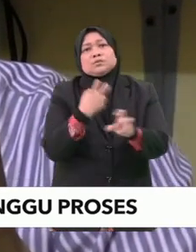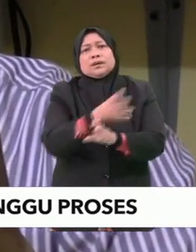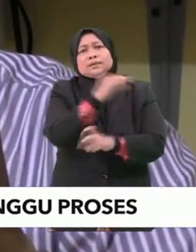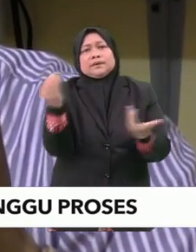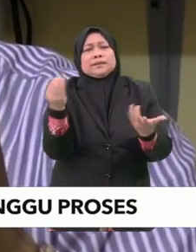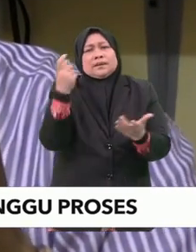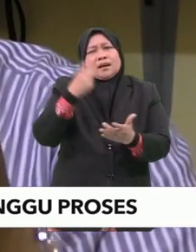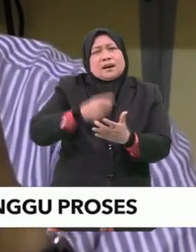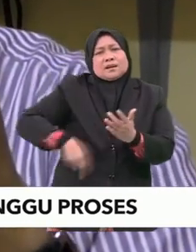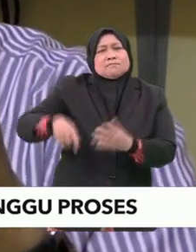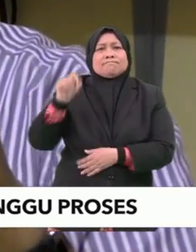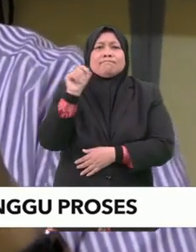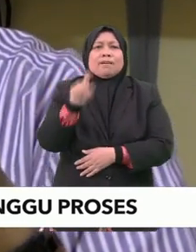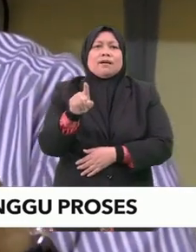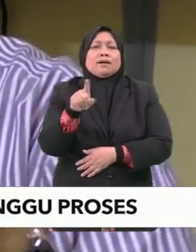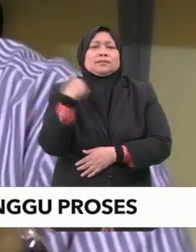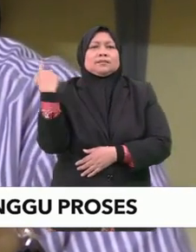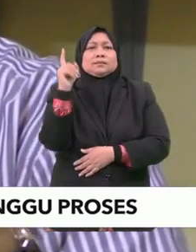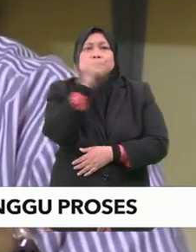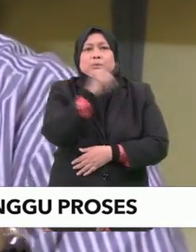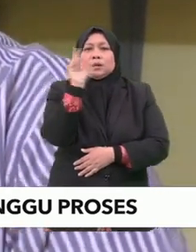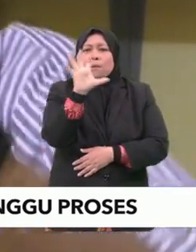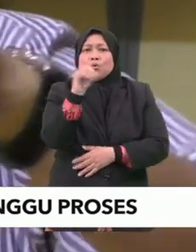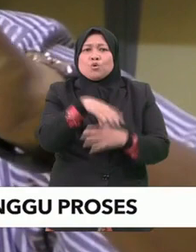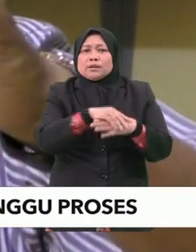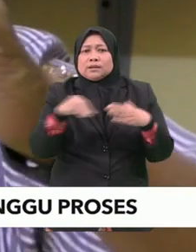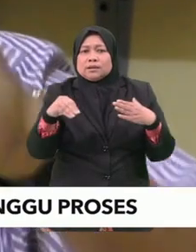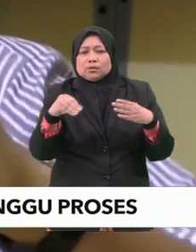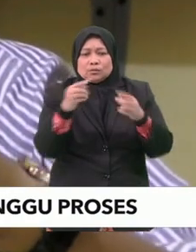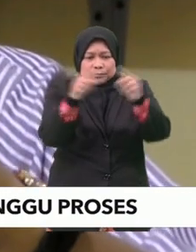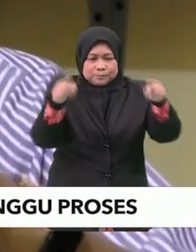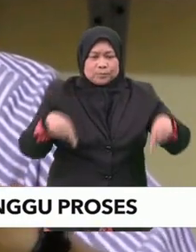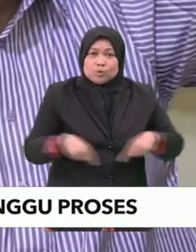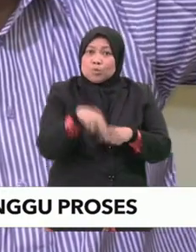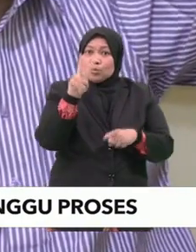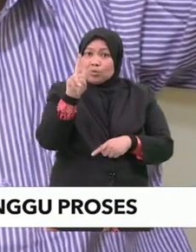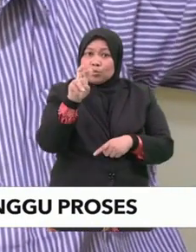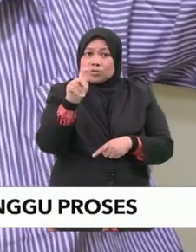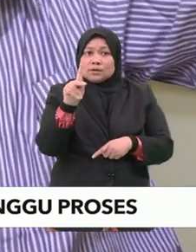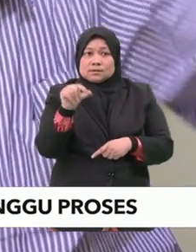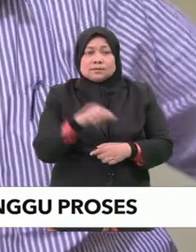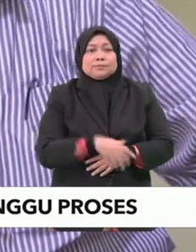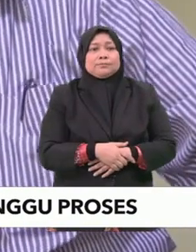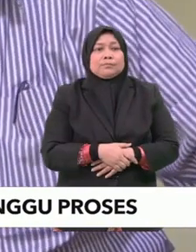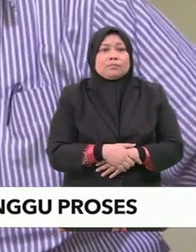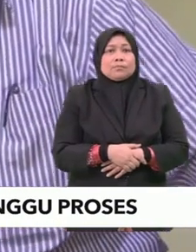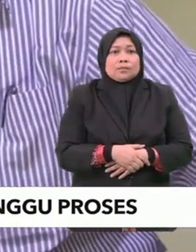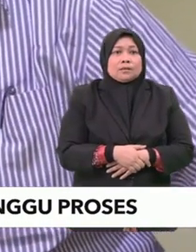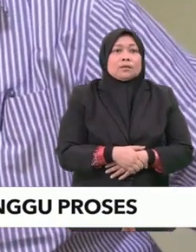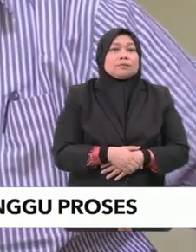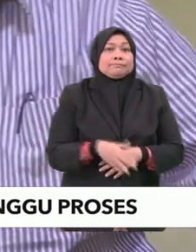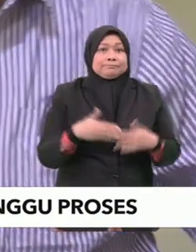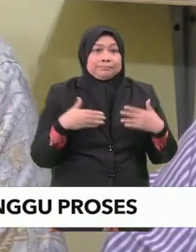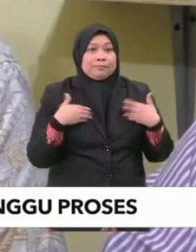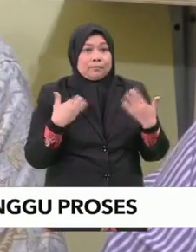harganya turut dijual melebihi harga siling iaitu R50 bagi kampit 20 kg maklum oleh yang berbahagia dat